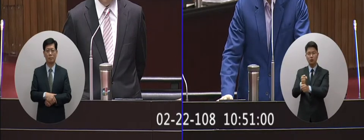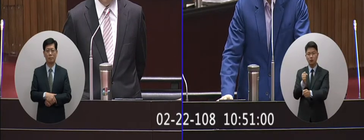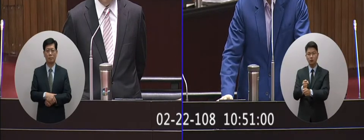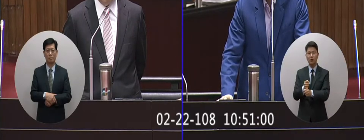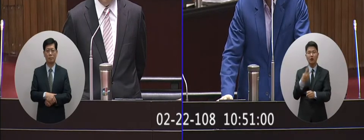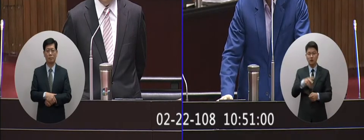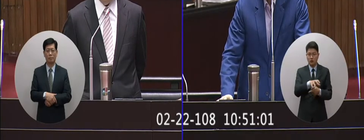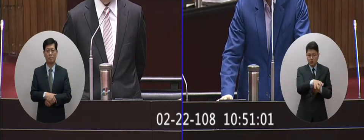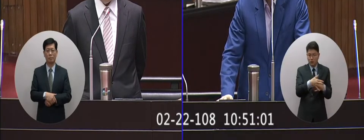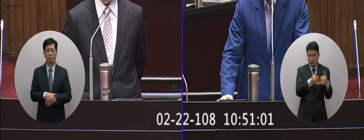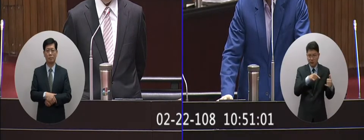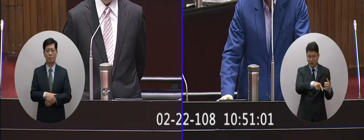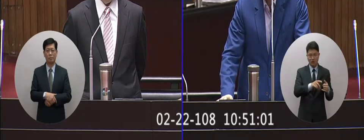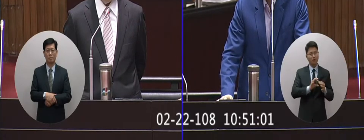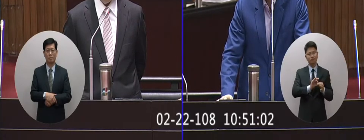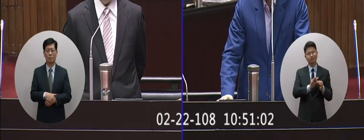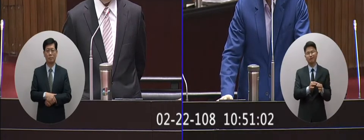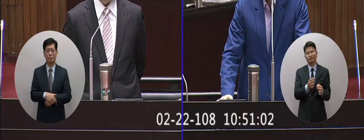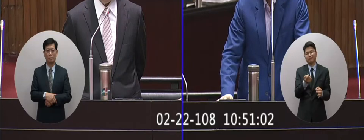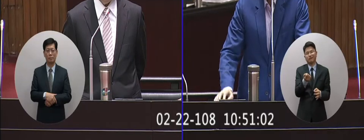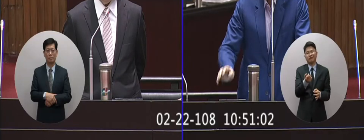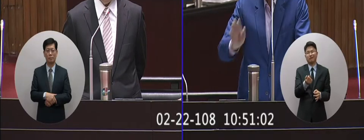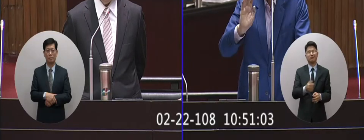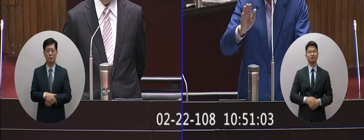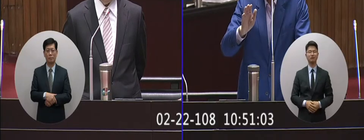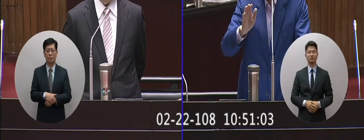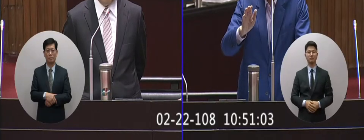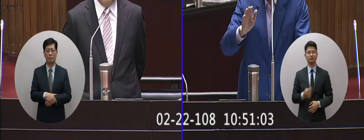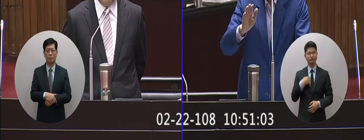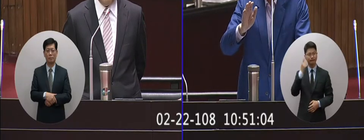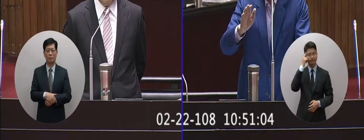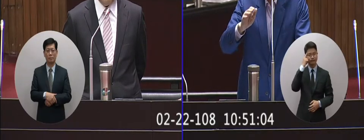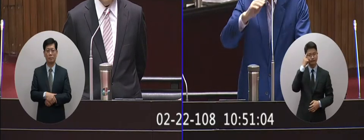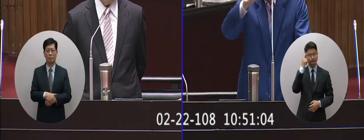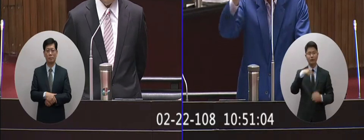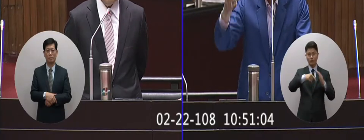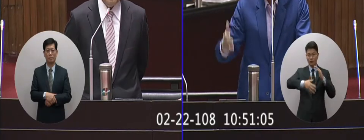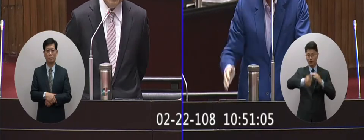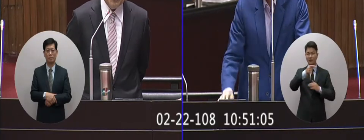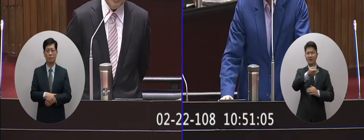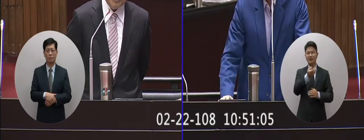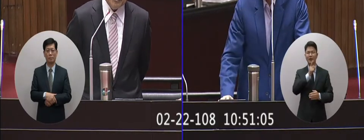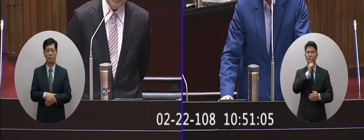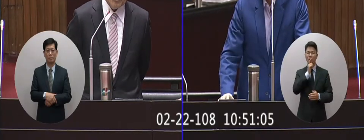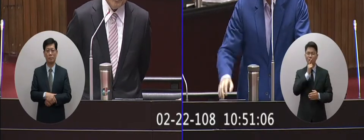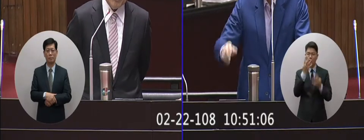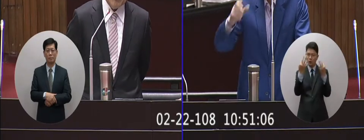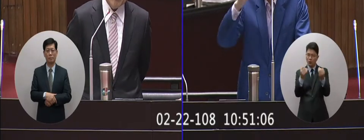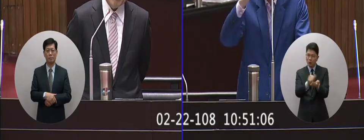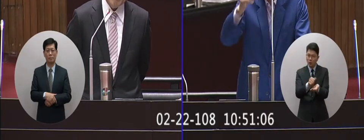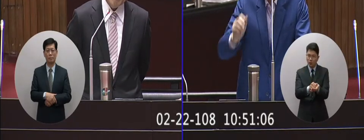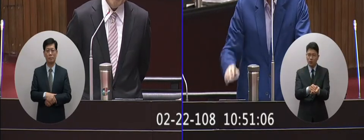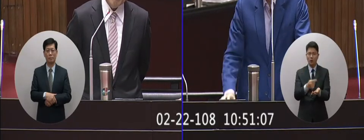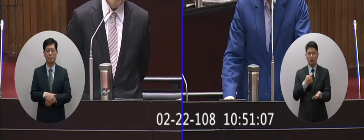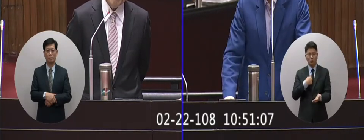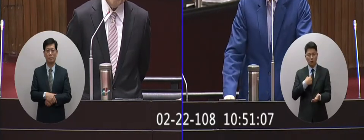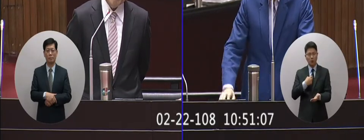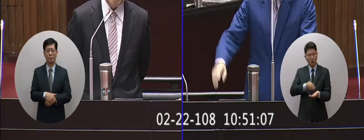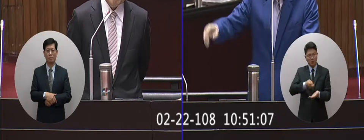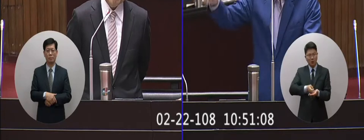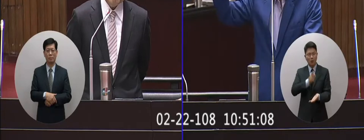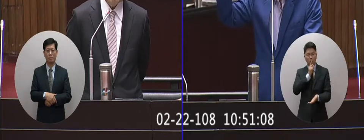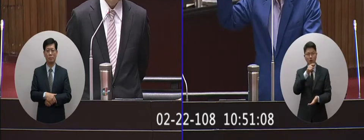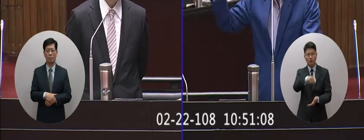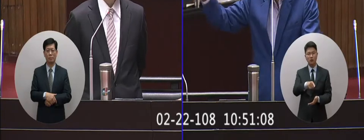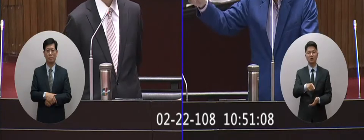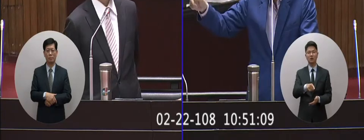小。院长，真的跟第一线的农民关，我是觉得了哈。院长，你讲的这些数字，我并没有苛求你说